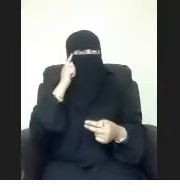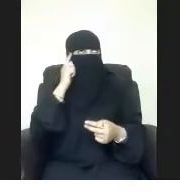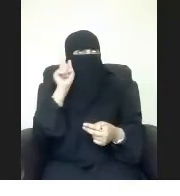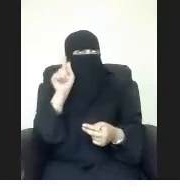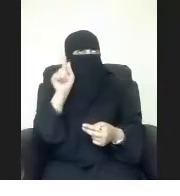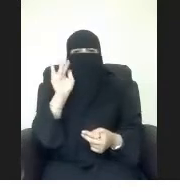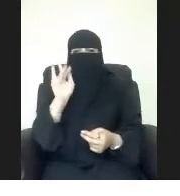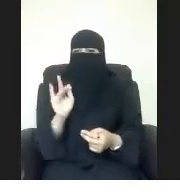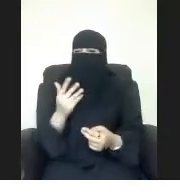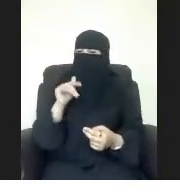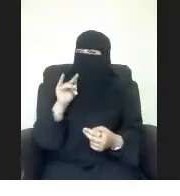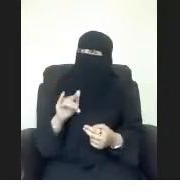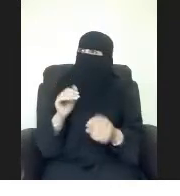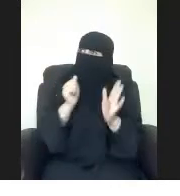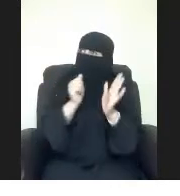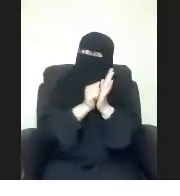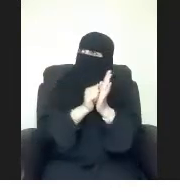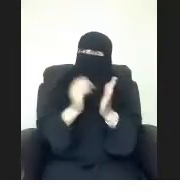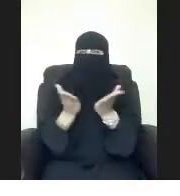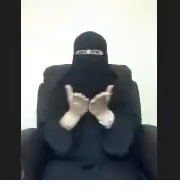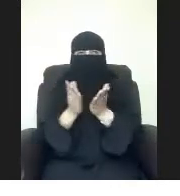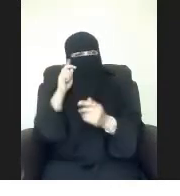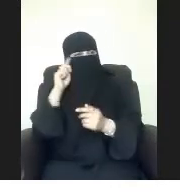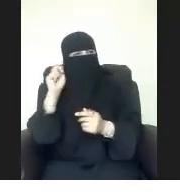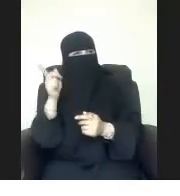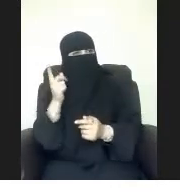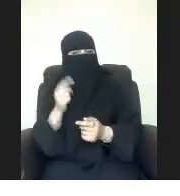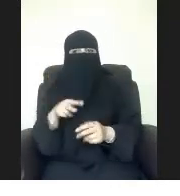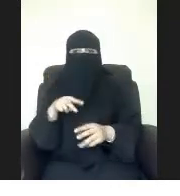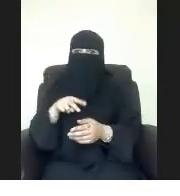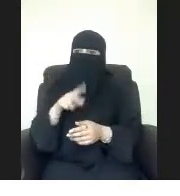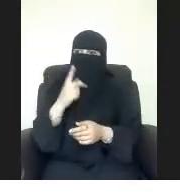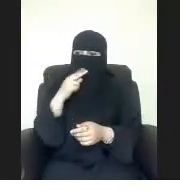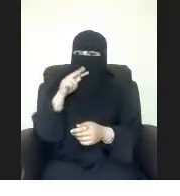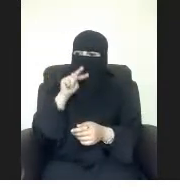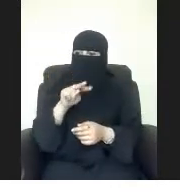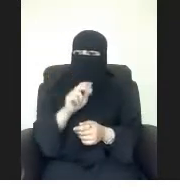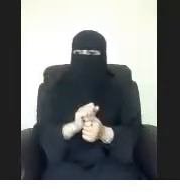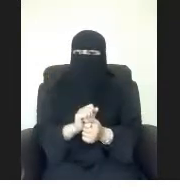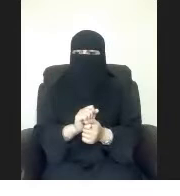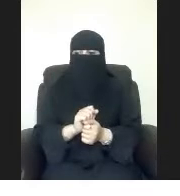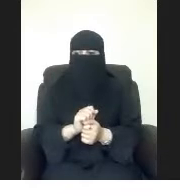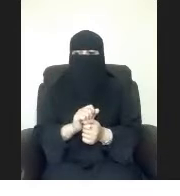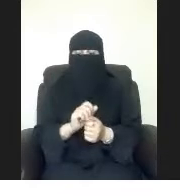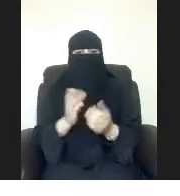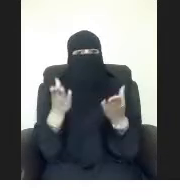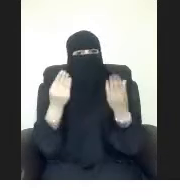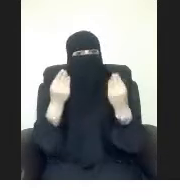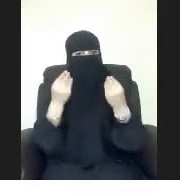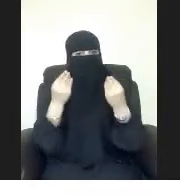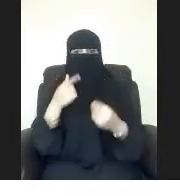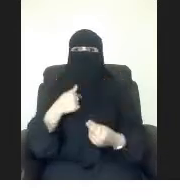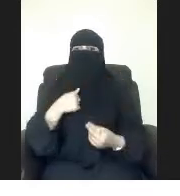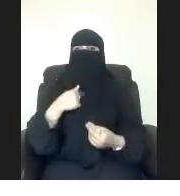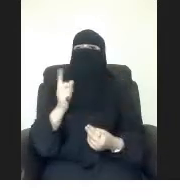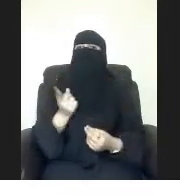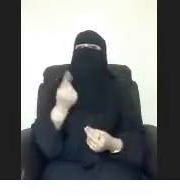وقت، التتبع والتحكم لما يقوم به الطالب، تعلم ذاتي اقتصادي، يعني يقلل من استهلاك